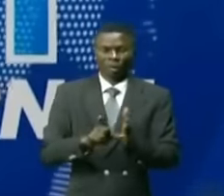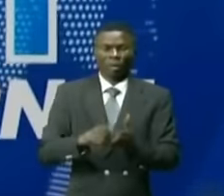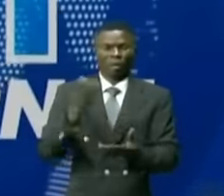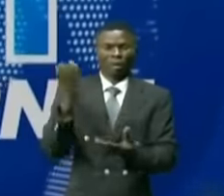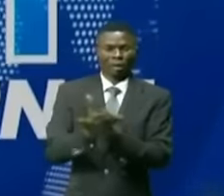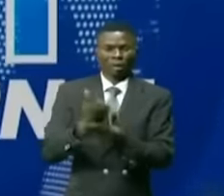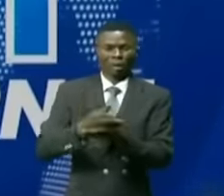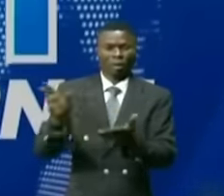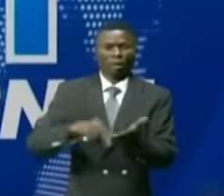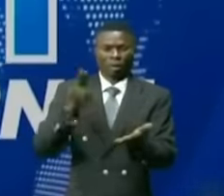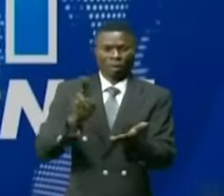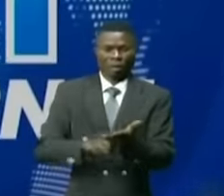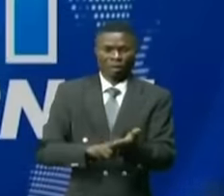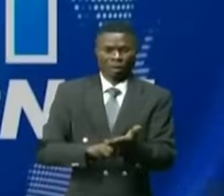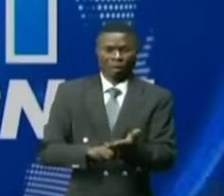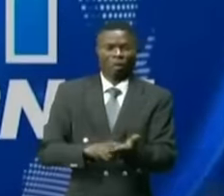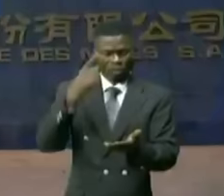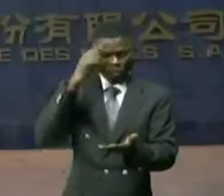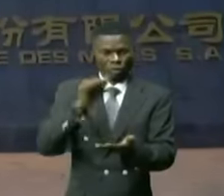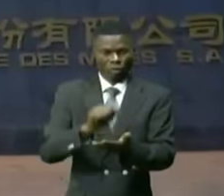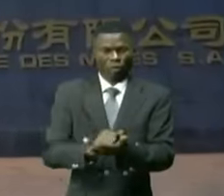procès-verbal a été signé à l'ARSP.